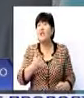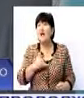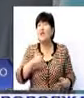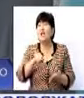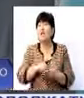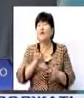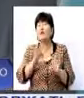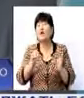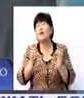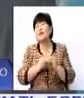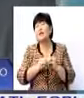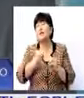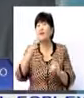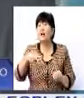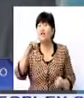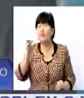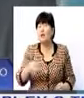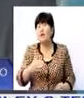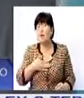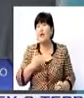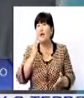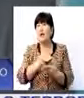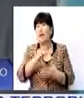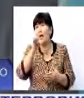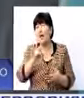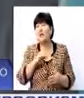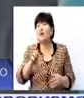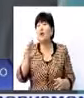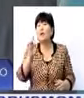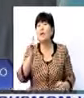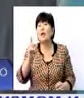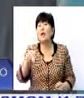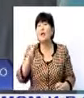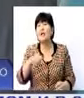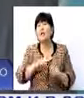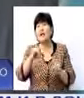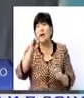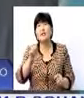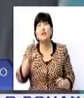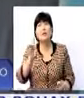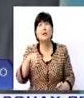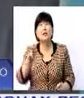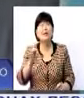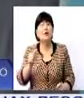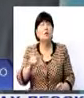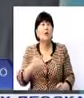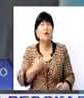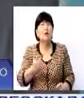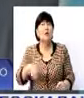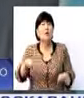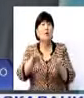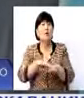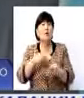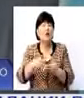членов, всего-то там 10-20%. Мы ориентируемся на казахстанские бренды, мы создаем казахстанские бренды, и мы хотим, чтобы между